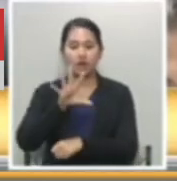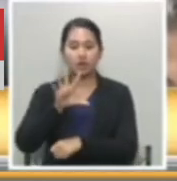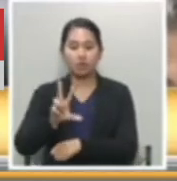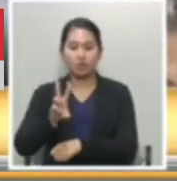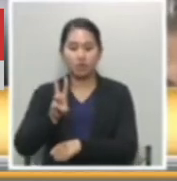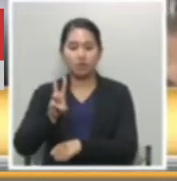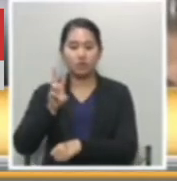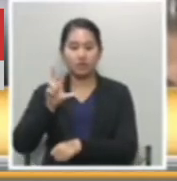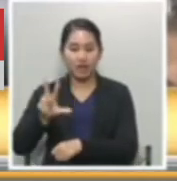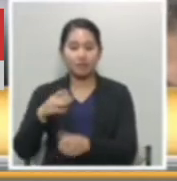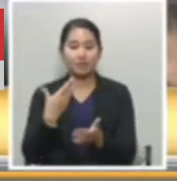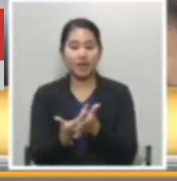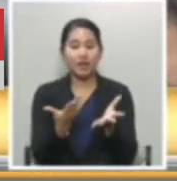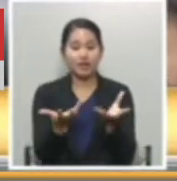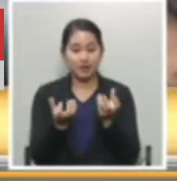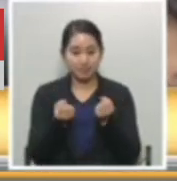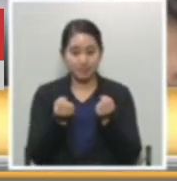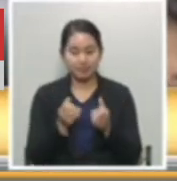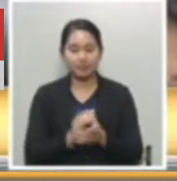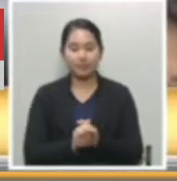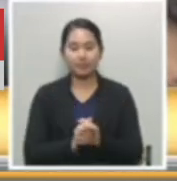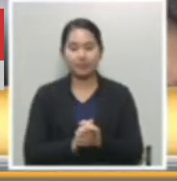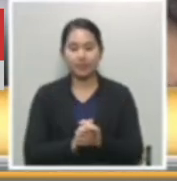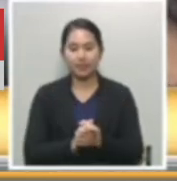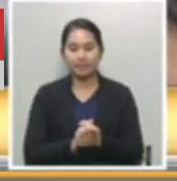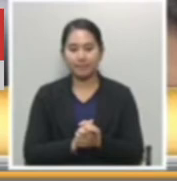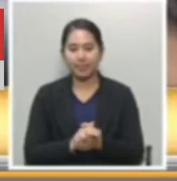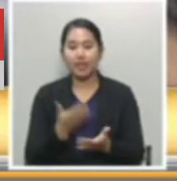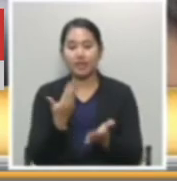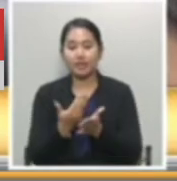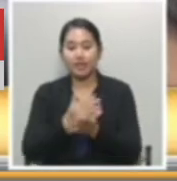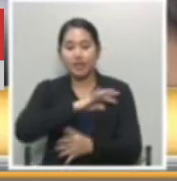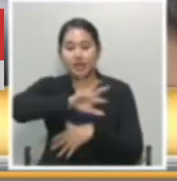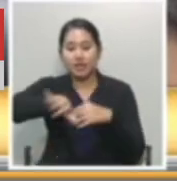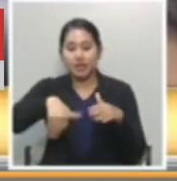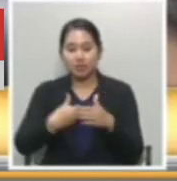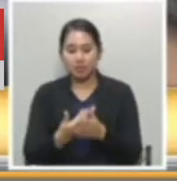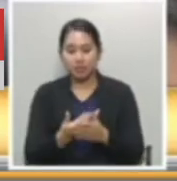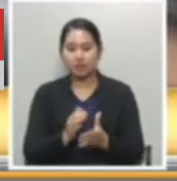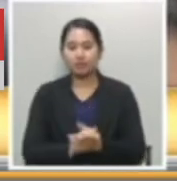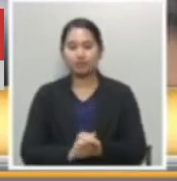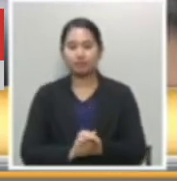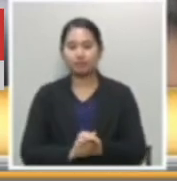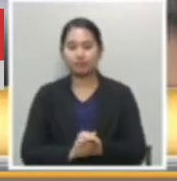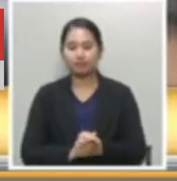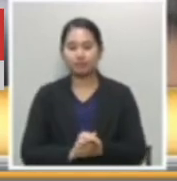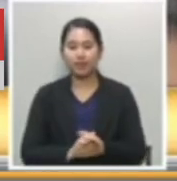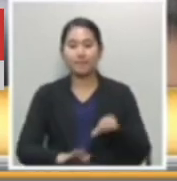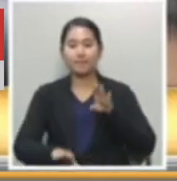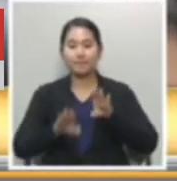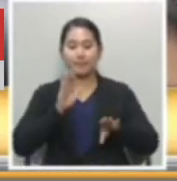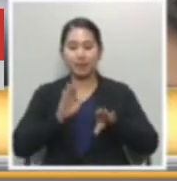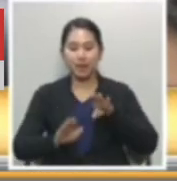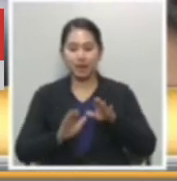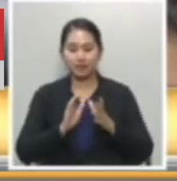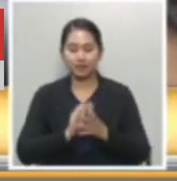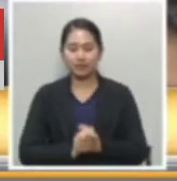2563มาดูภาครายรับนะครับรายได้ทั้งหมดเลยครับทั้งทางตรงทางอ้อมเขาประมาณการไว้